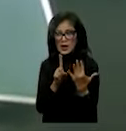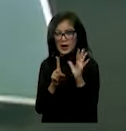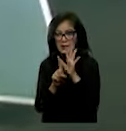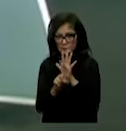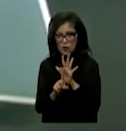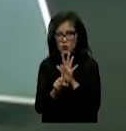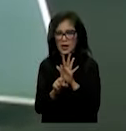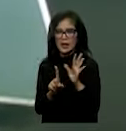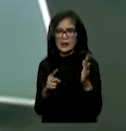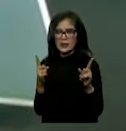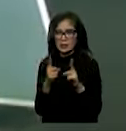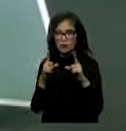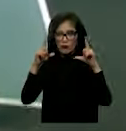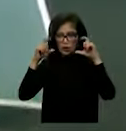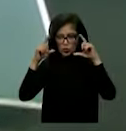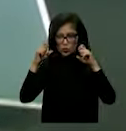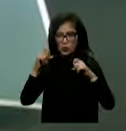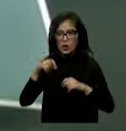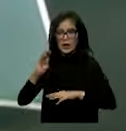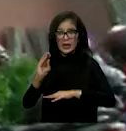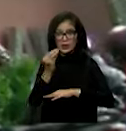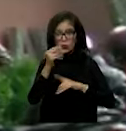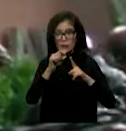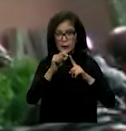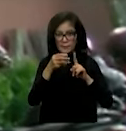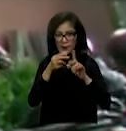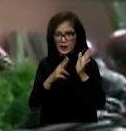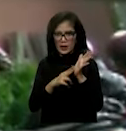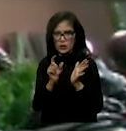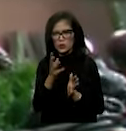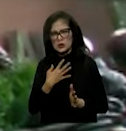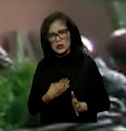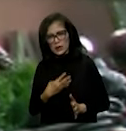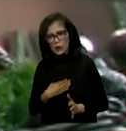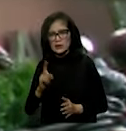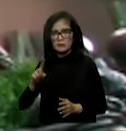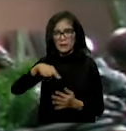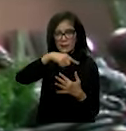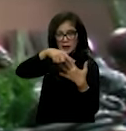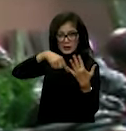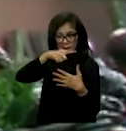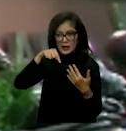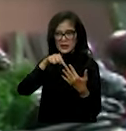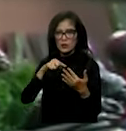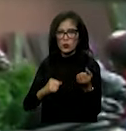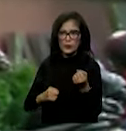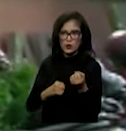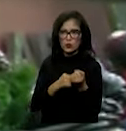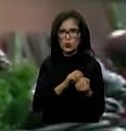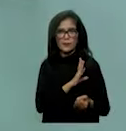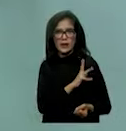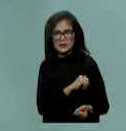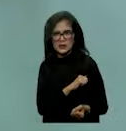PBNU menyesalkan pertemuan kelimanya dan menegaskan kunjungan kelimanya tidak mewakili sikap PBNU terhadap Israel dan mempertanyakan motif kelimanya.